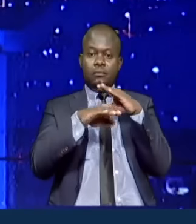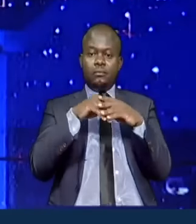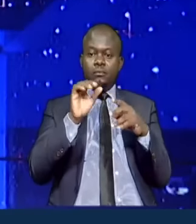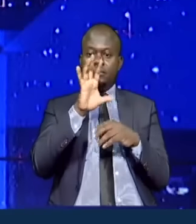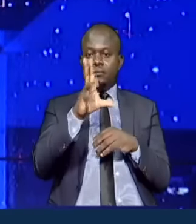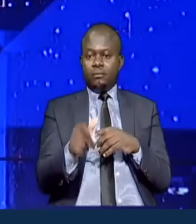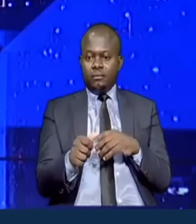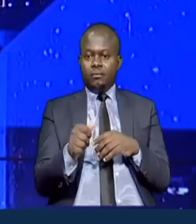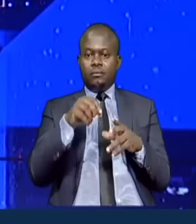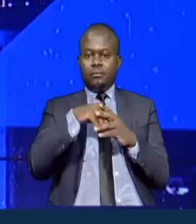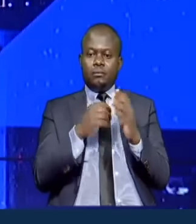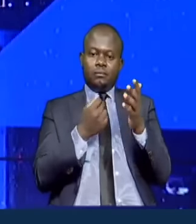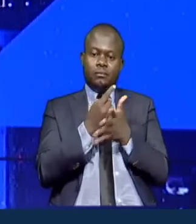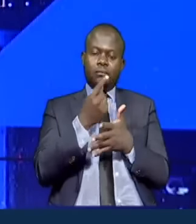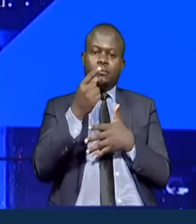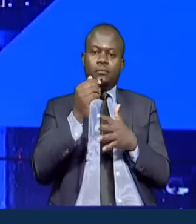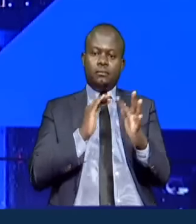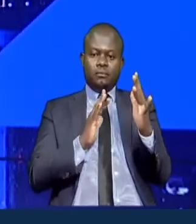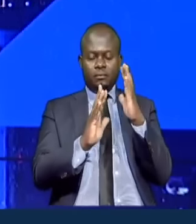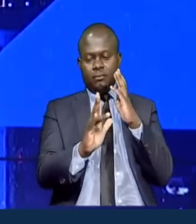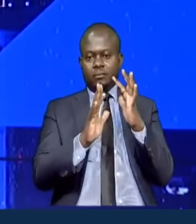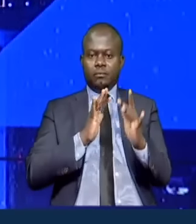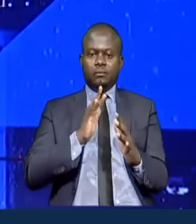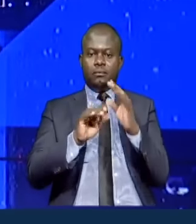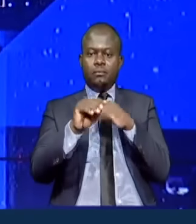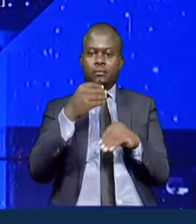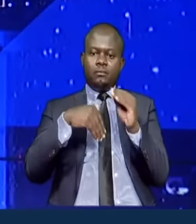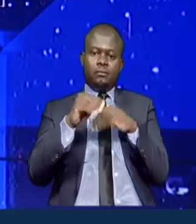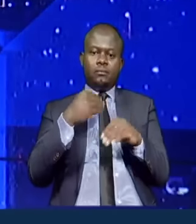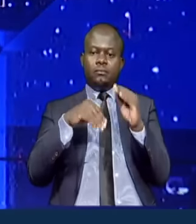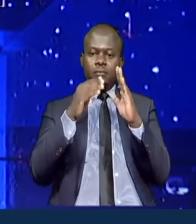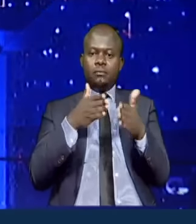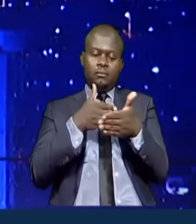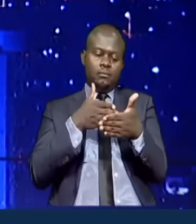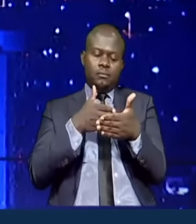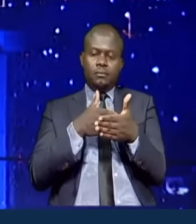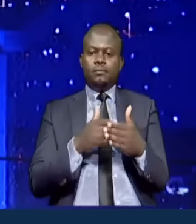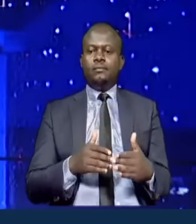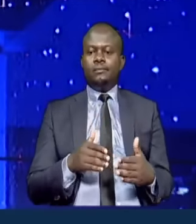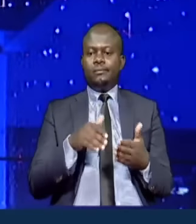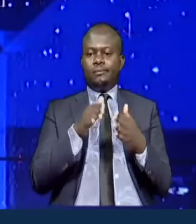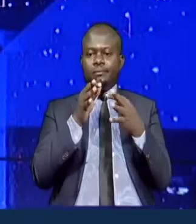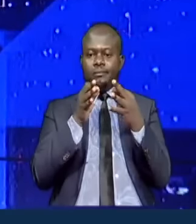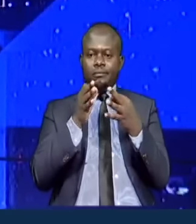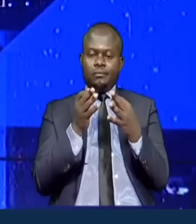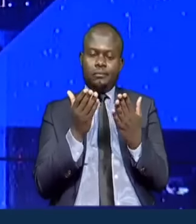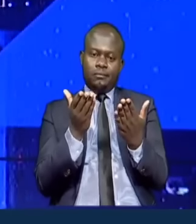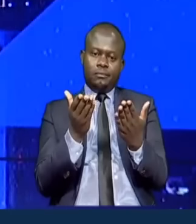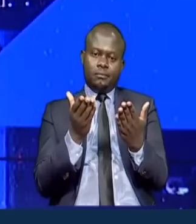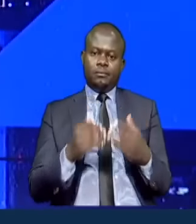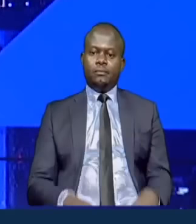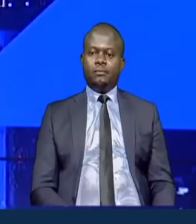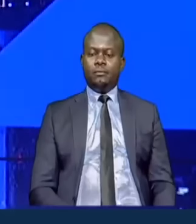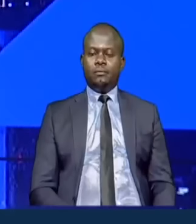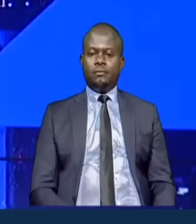wa Afurika kiri mu bituma urujya n'uruza rw'ibicuruzwa rudindira. Jean-Claude Mutuyezu yafatikanyije